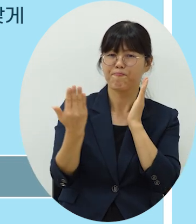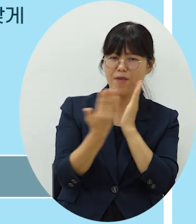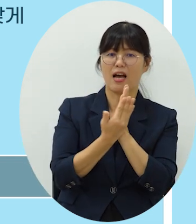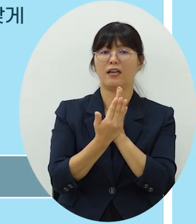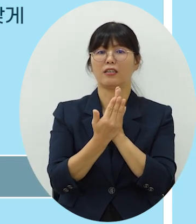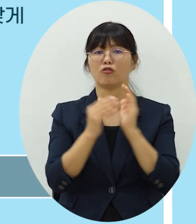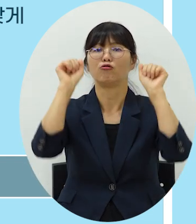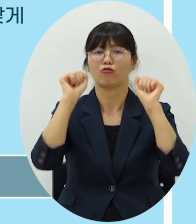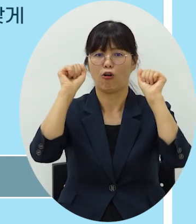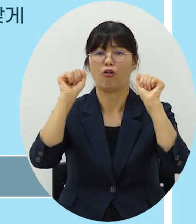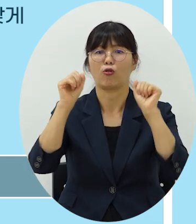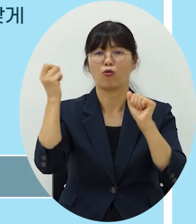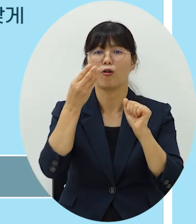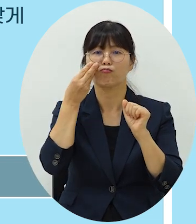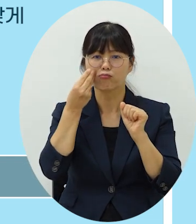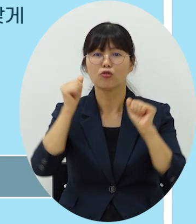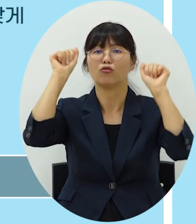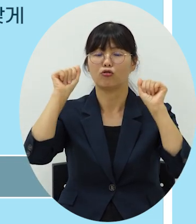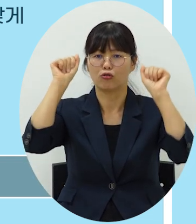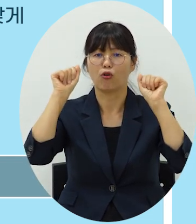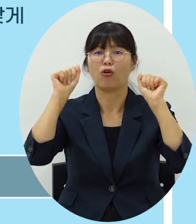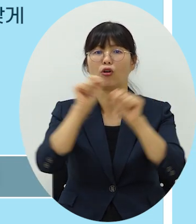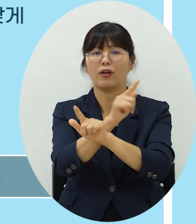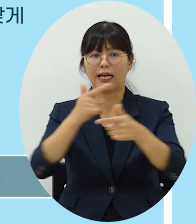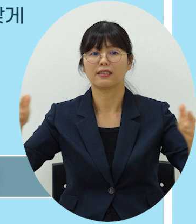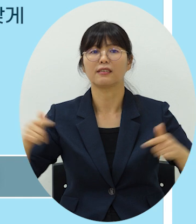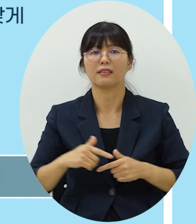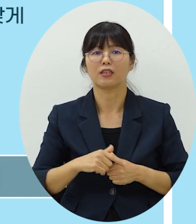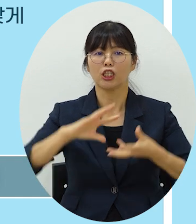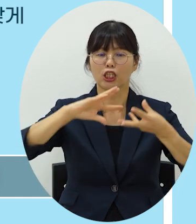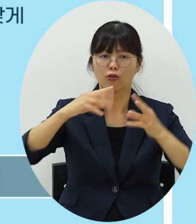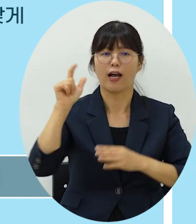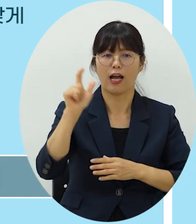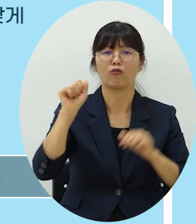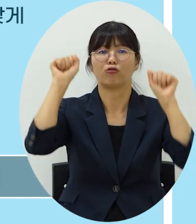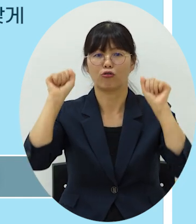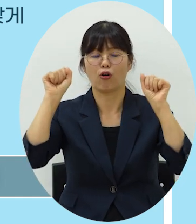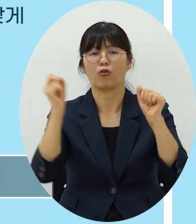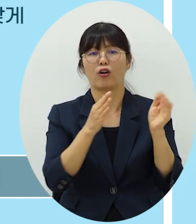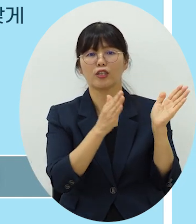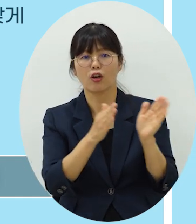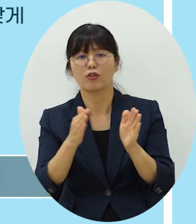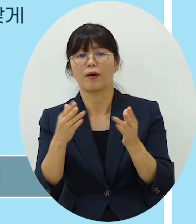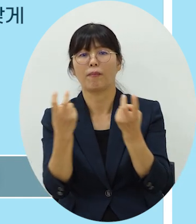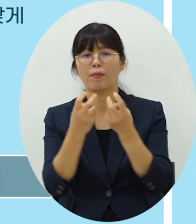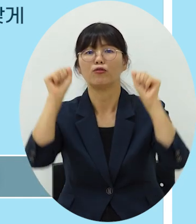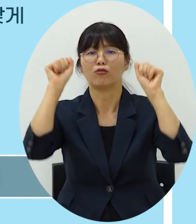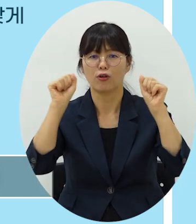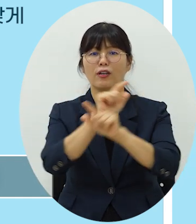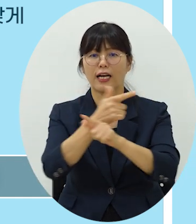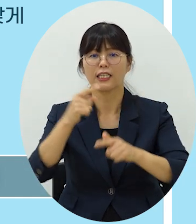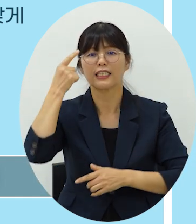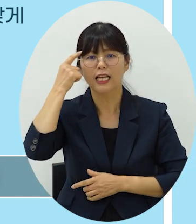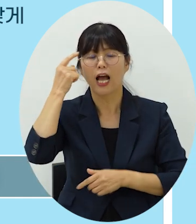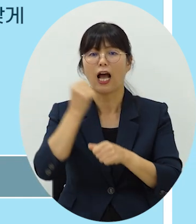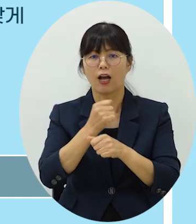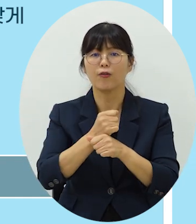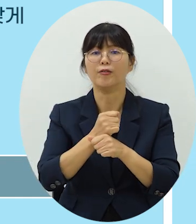운동, 유연성 운동, 유산소 운동, 근육 강화 운동, 정리 운동 등을 생각해서 시행해 보도록